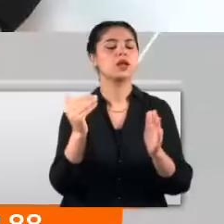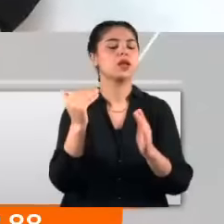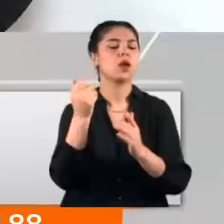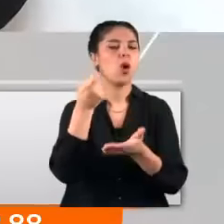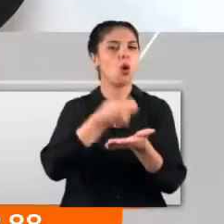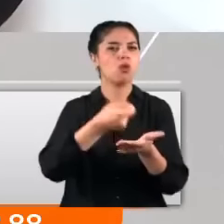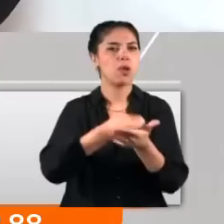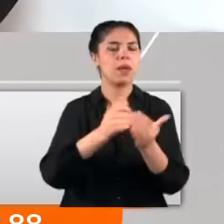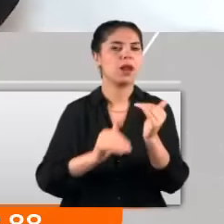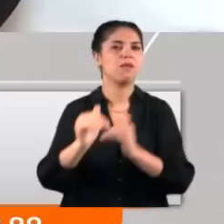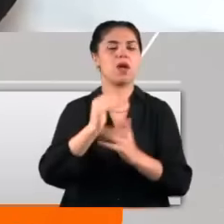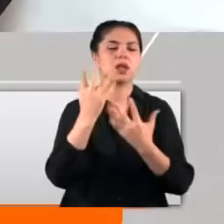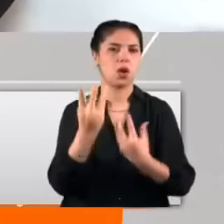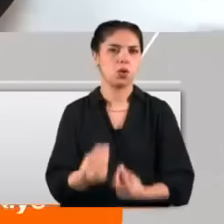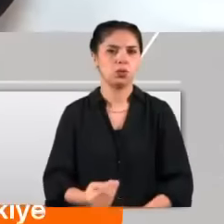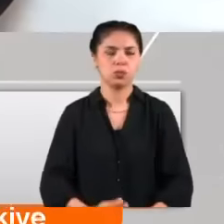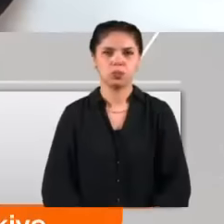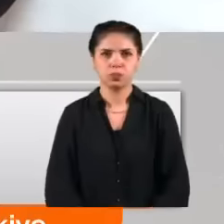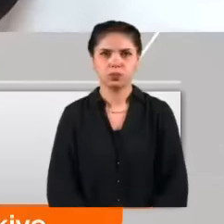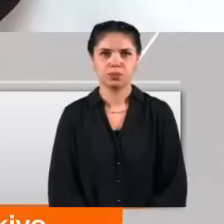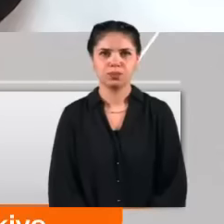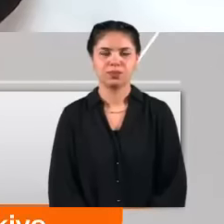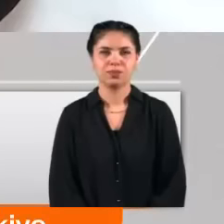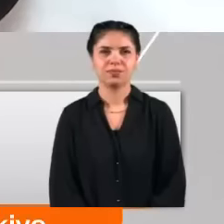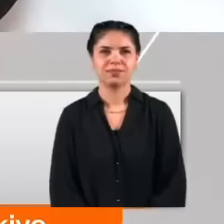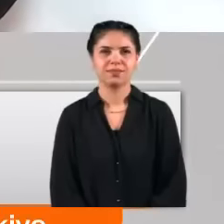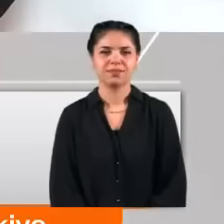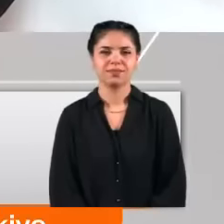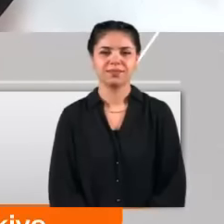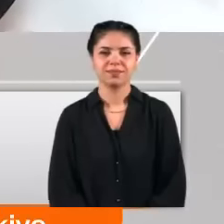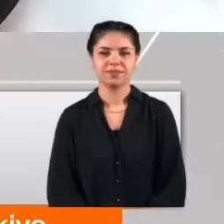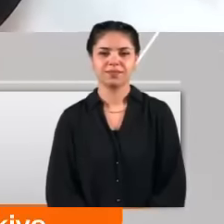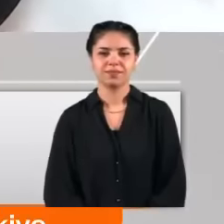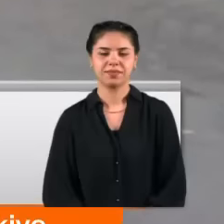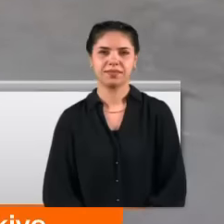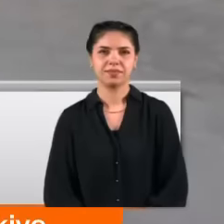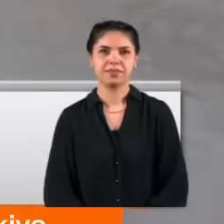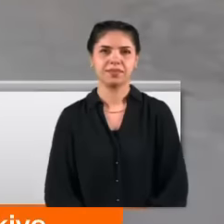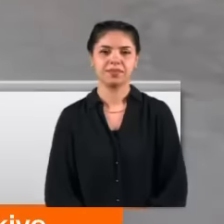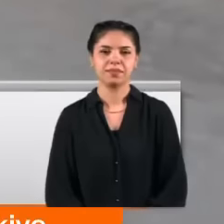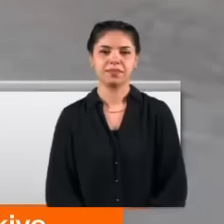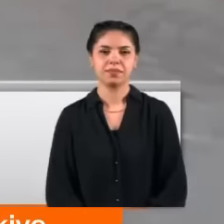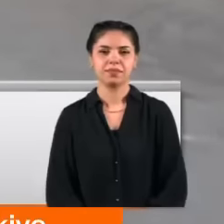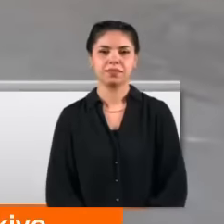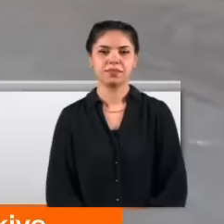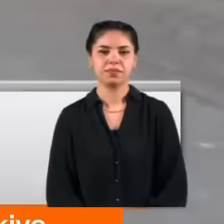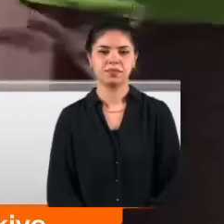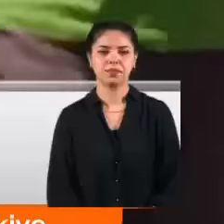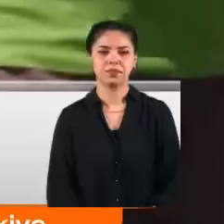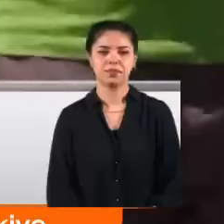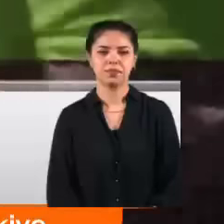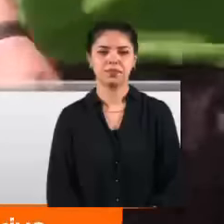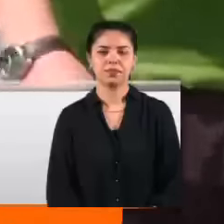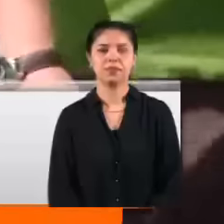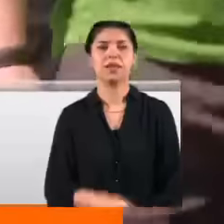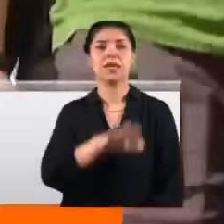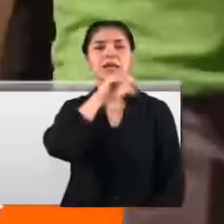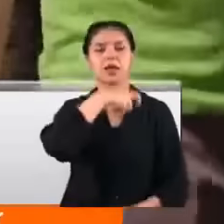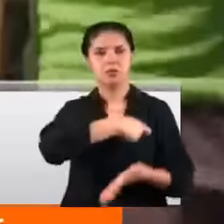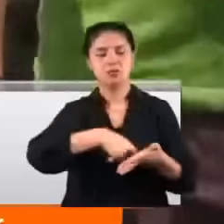arttırdı. Dolayısıyla evde bakım ücreti şu anda 9077 TL'ye yükseldi. O sistem güzel, onu beğeniyorum. Yaşlı